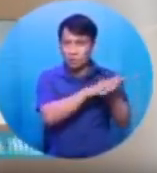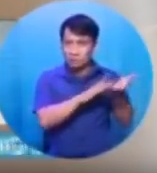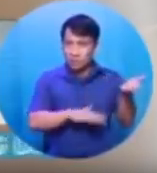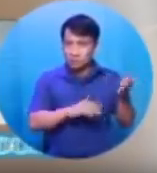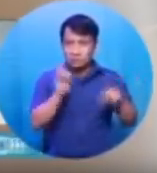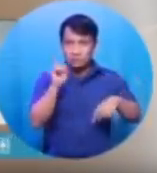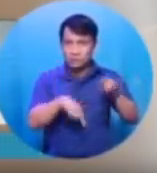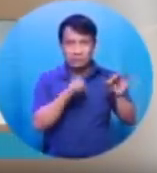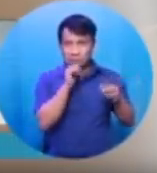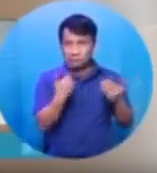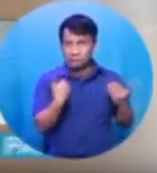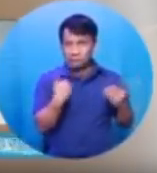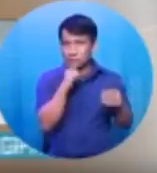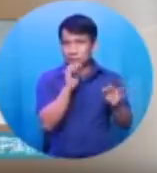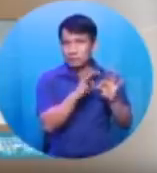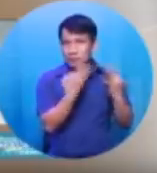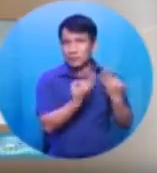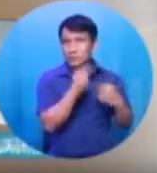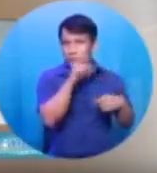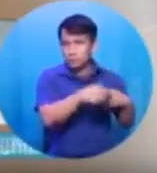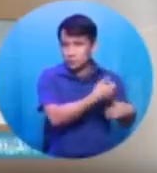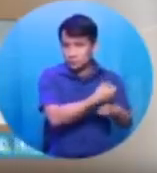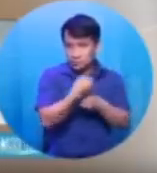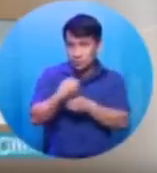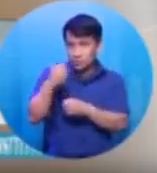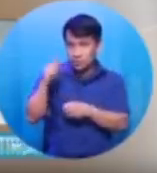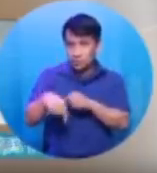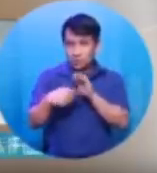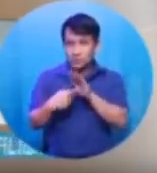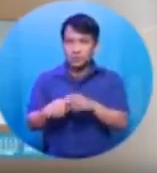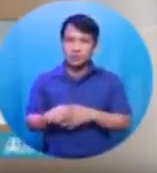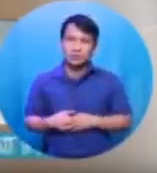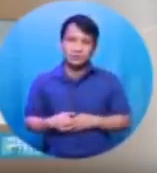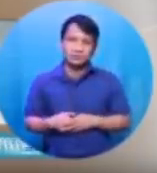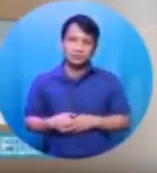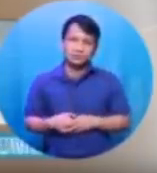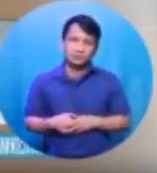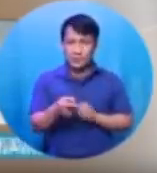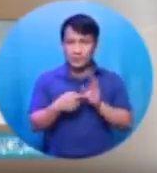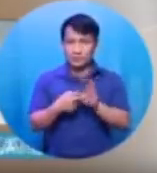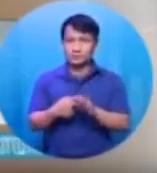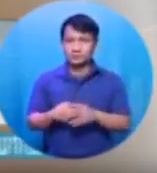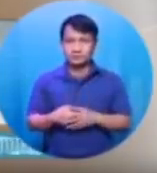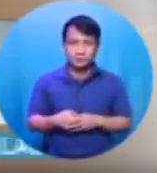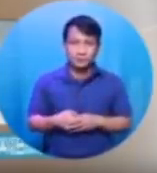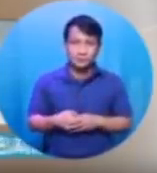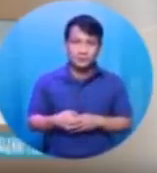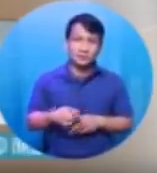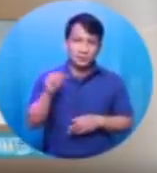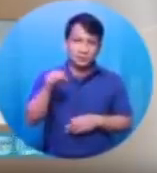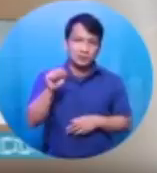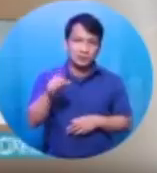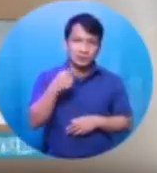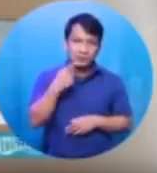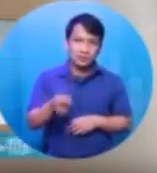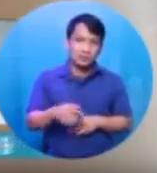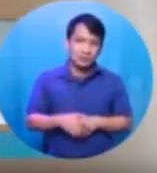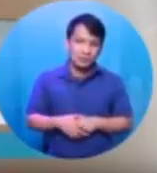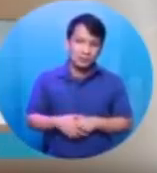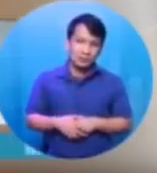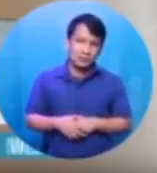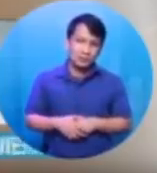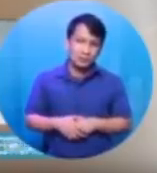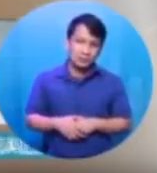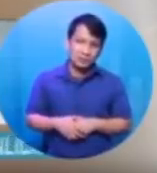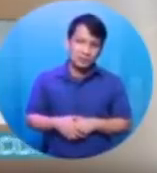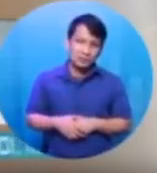relationship. So, ma'am, pwede natin ito makuha, ano, ma'am, sa tulong po ninyo at saka ng ating PNP dahil pumapalag po itong si ex-girlfriend. Tama po, ma'am? Opo. Kahit